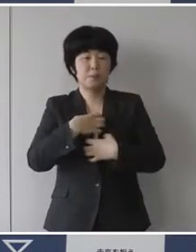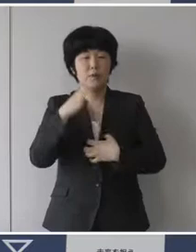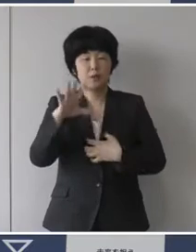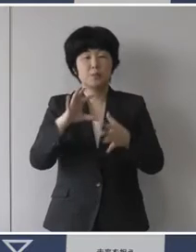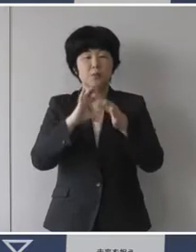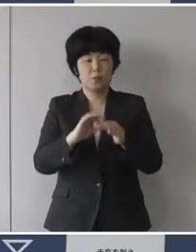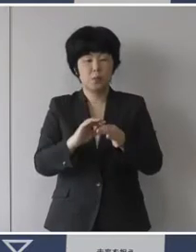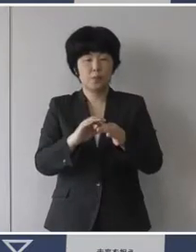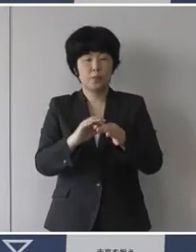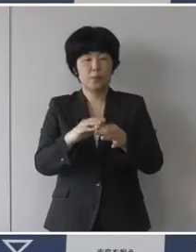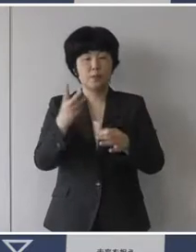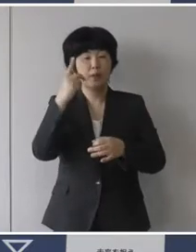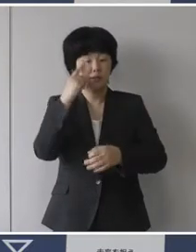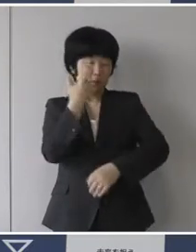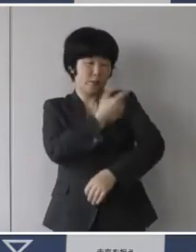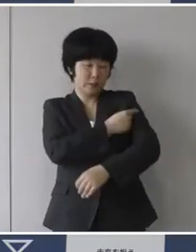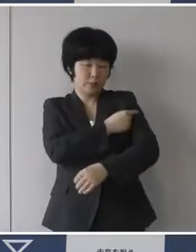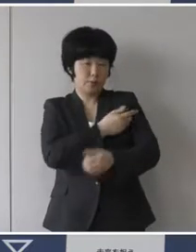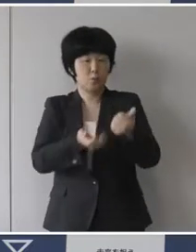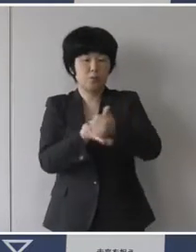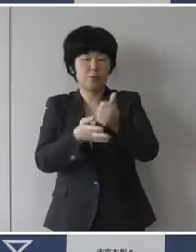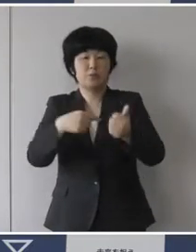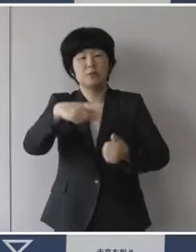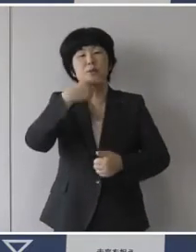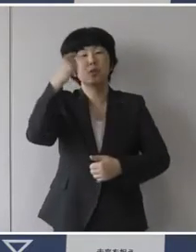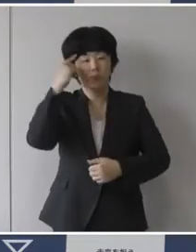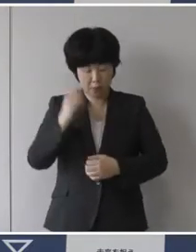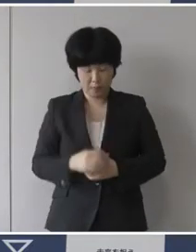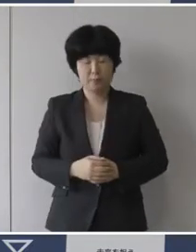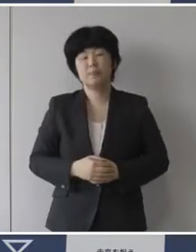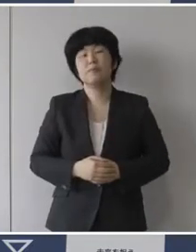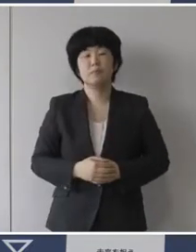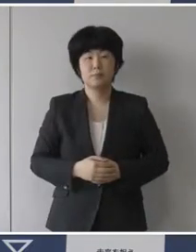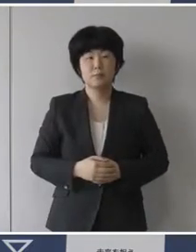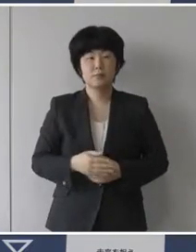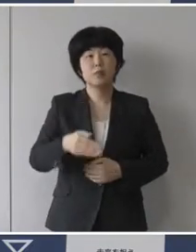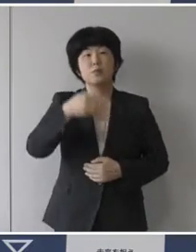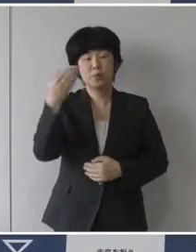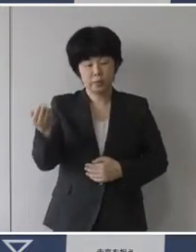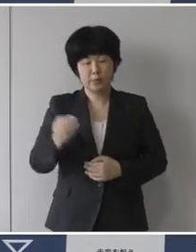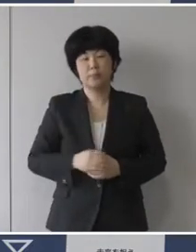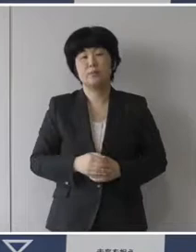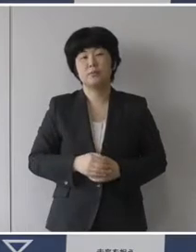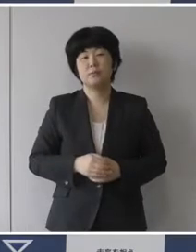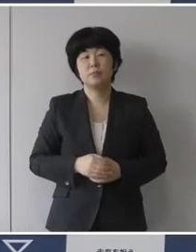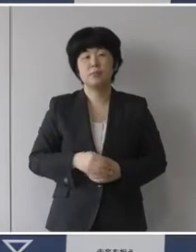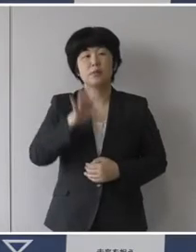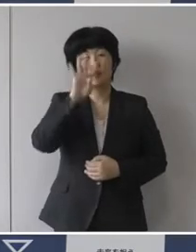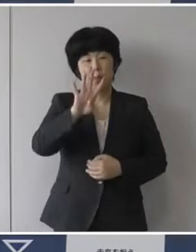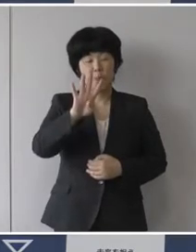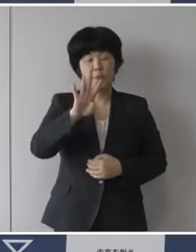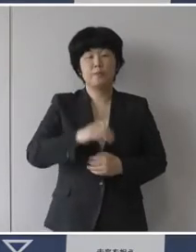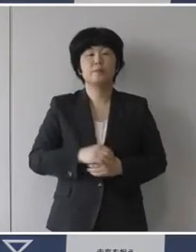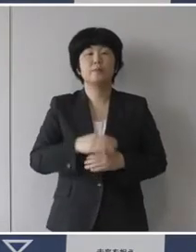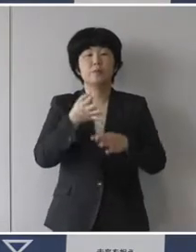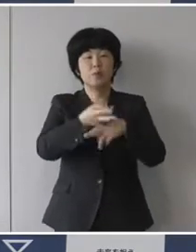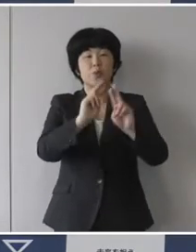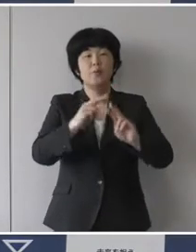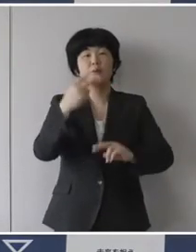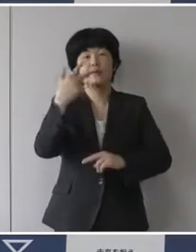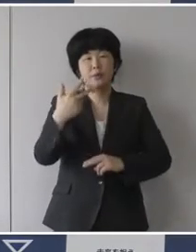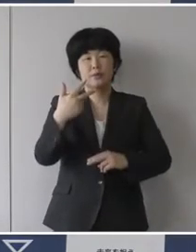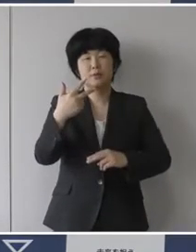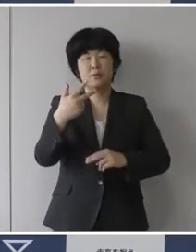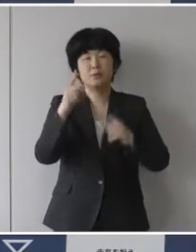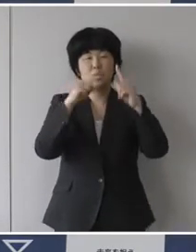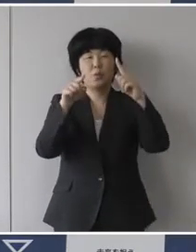追加接種を受けていただいたことをお勧めしたいなと思います。 続きまして、括弧4ですね、東京建